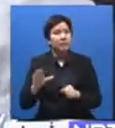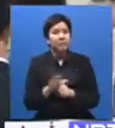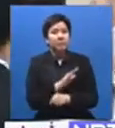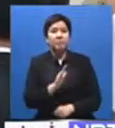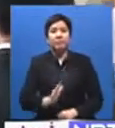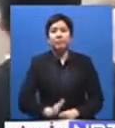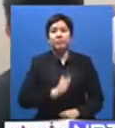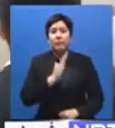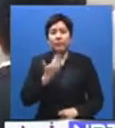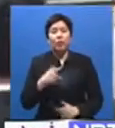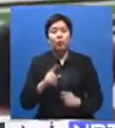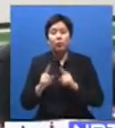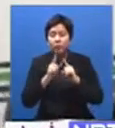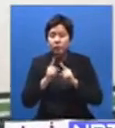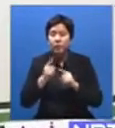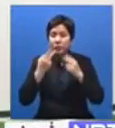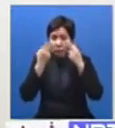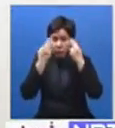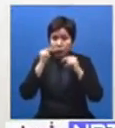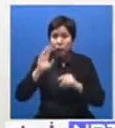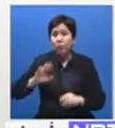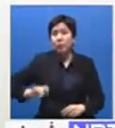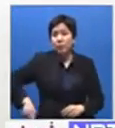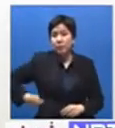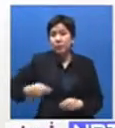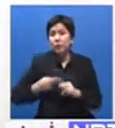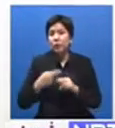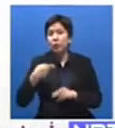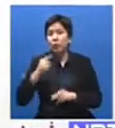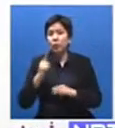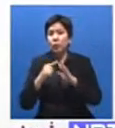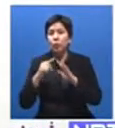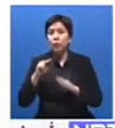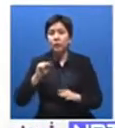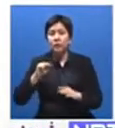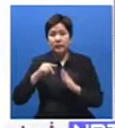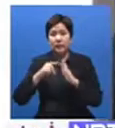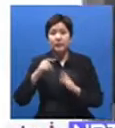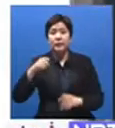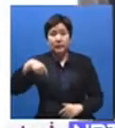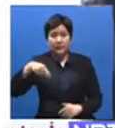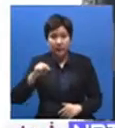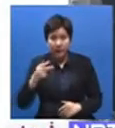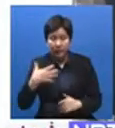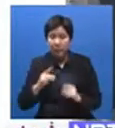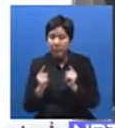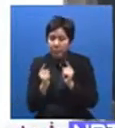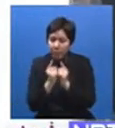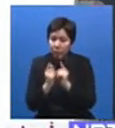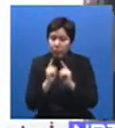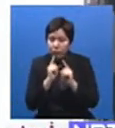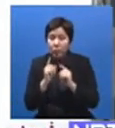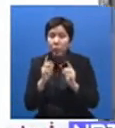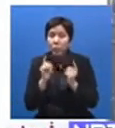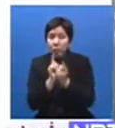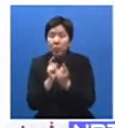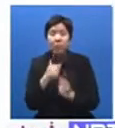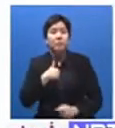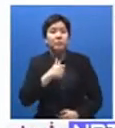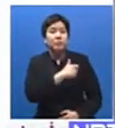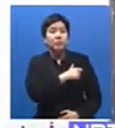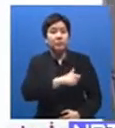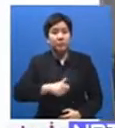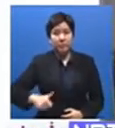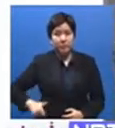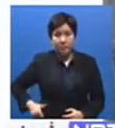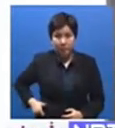ก่อนการหารือกับสมเด็จฮุนเซนนายกรัฐมนตรีกัมพูชาและเข้าเฝ้าทูลละอองธุลีพระบาทพระบาทสมเด็จพระบรม